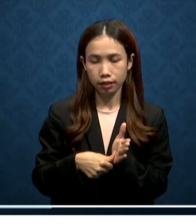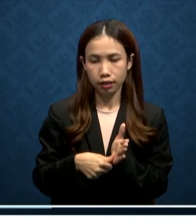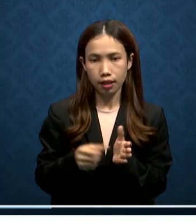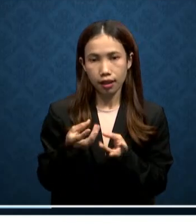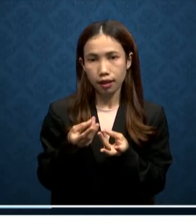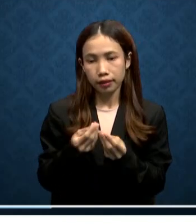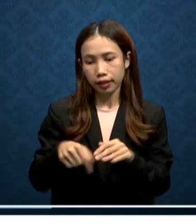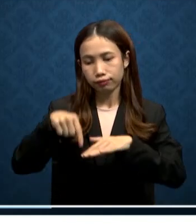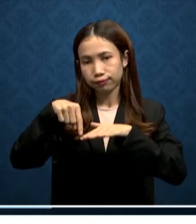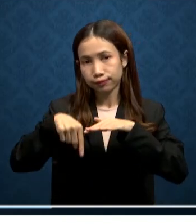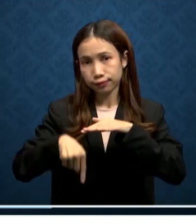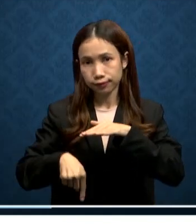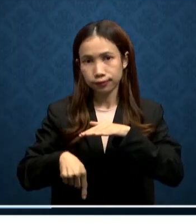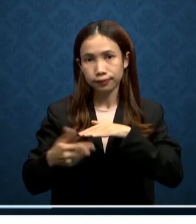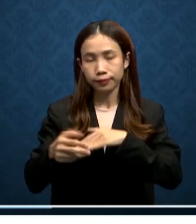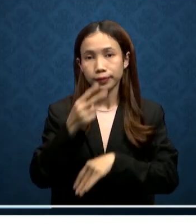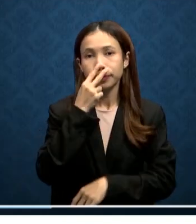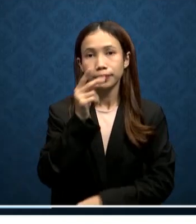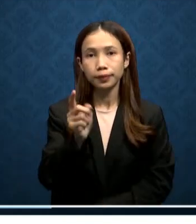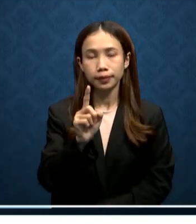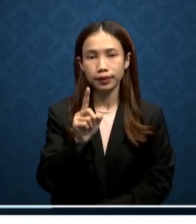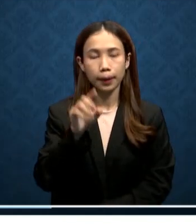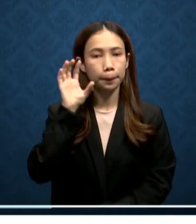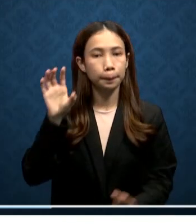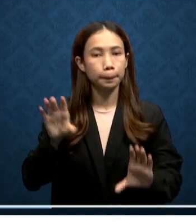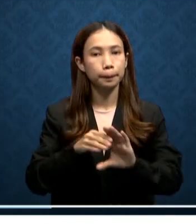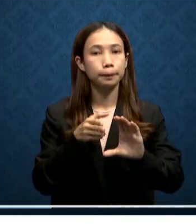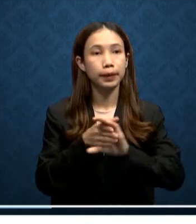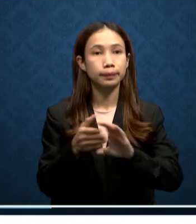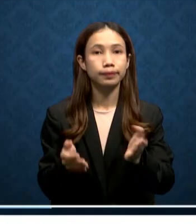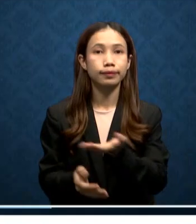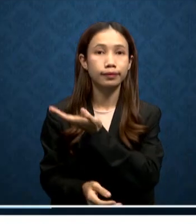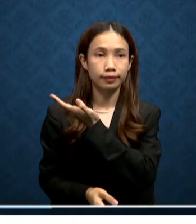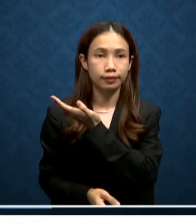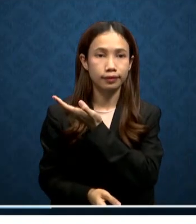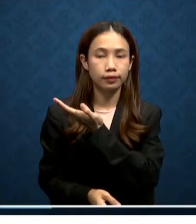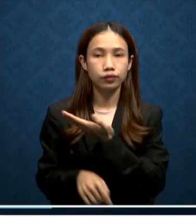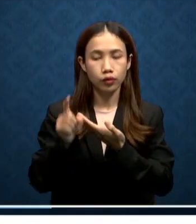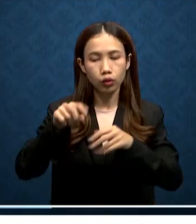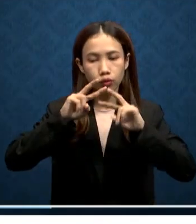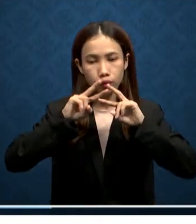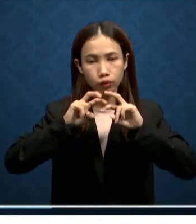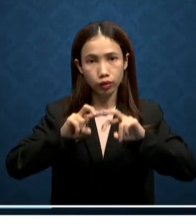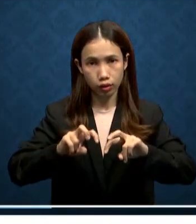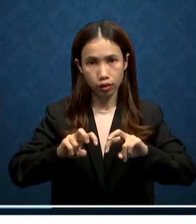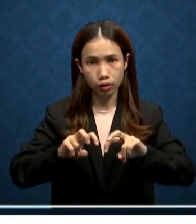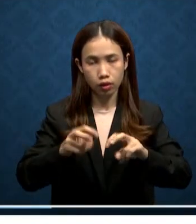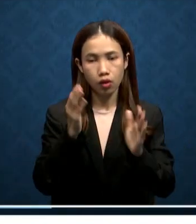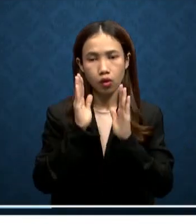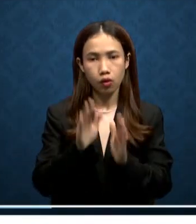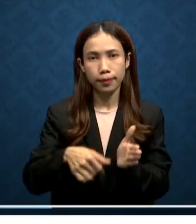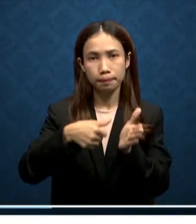ละเอียดนะจะเห็นว่าในสไลด์แผ่นต่อไปนั้นก็จะมาวิเคราะห์ต่อว่าจำนวนลูก